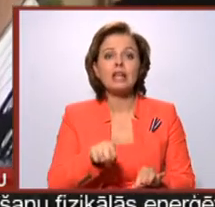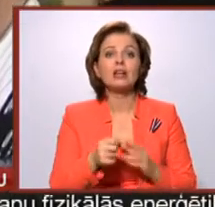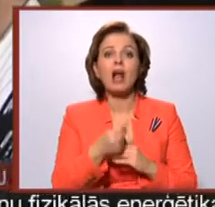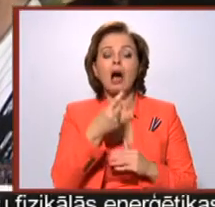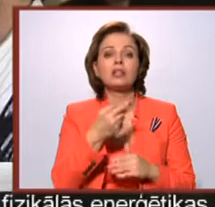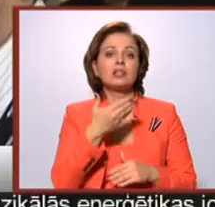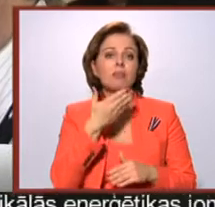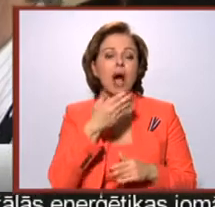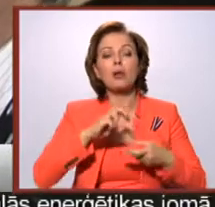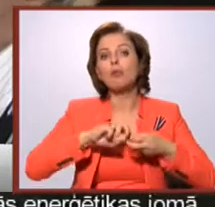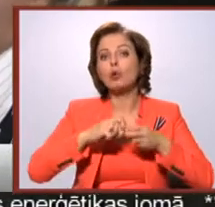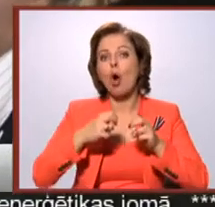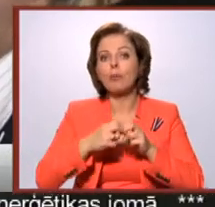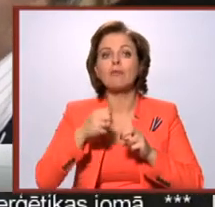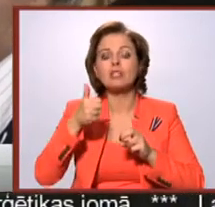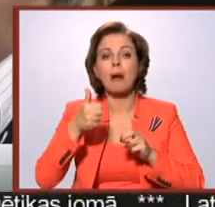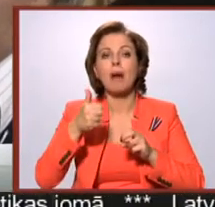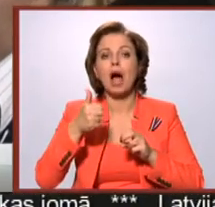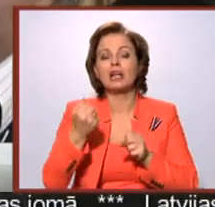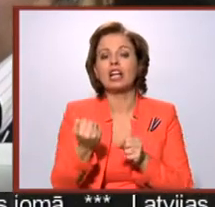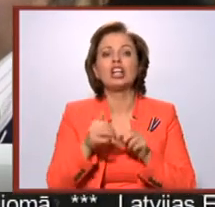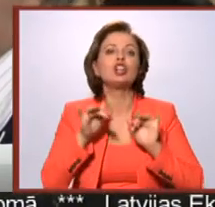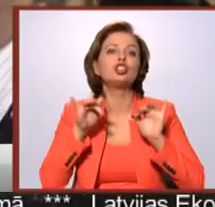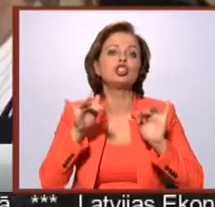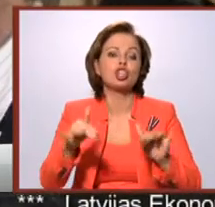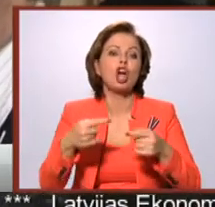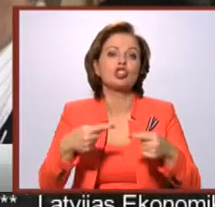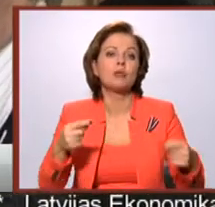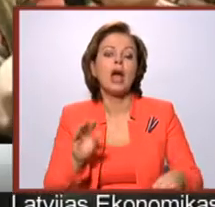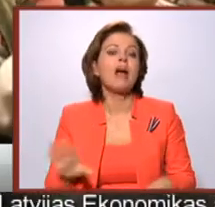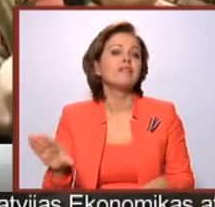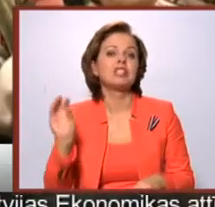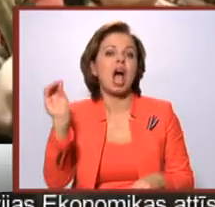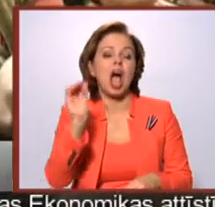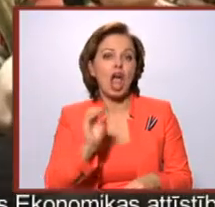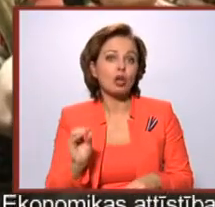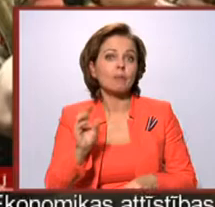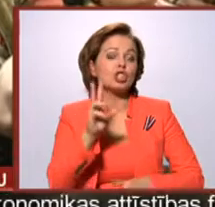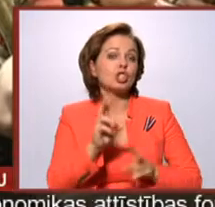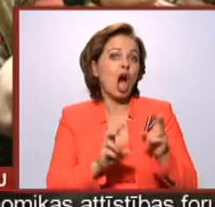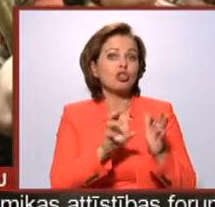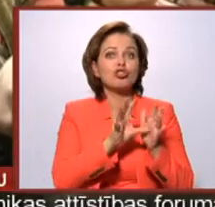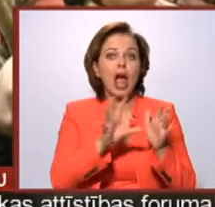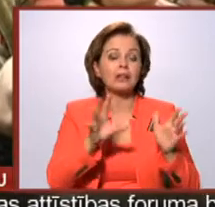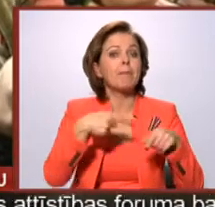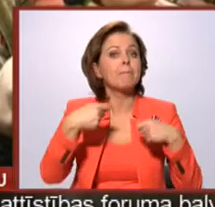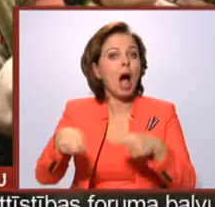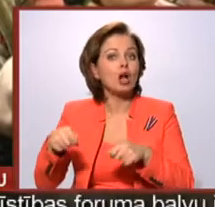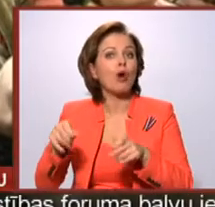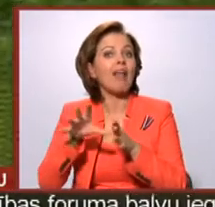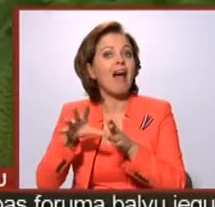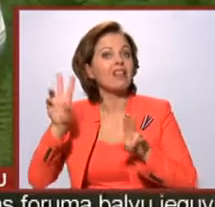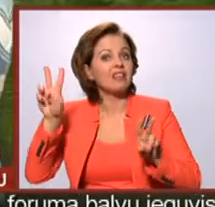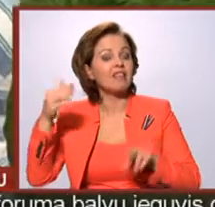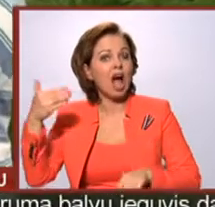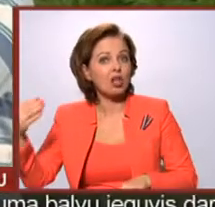problēmas risināšanas viens no labākajiem instrumentiem, jo visā Eiropā to tā dara. Saražotā elektrība tiks pārdota Latvenergo,